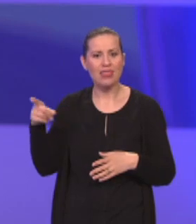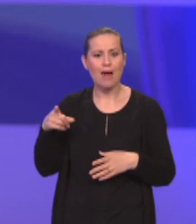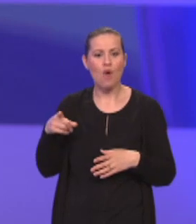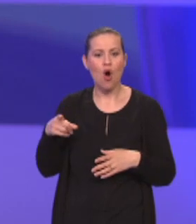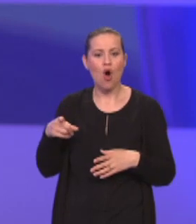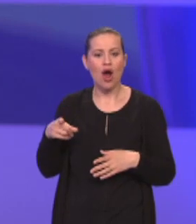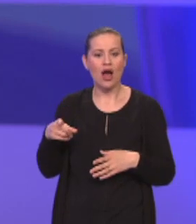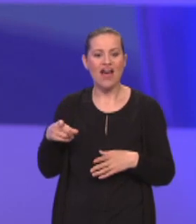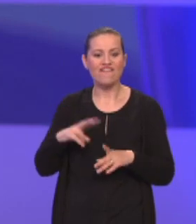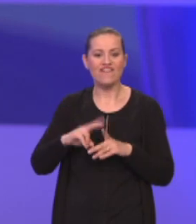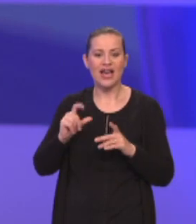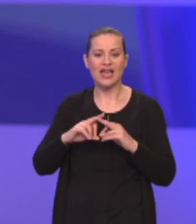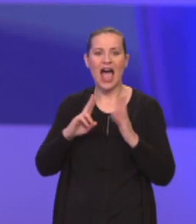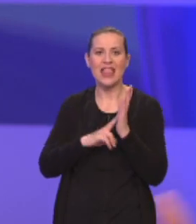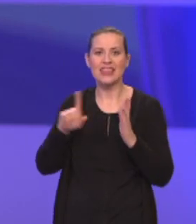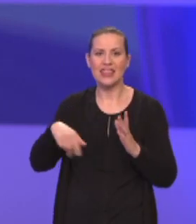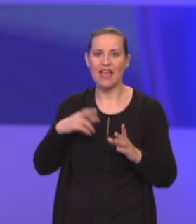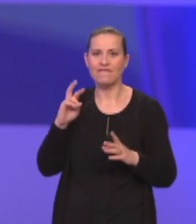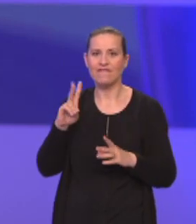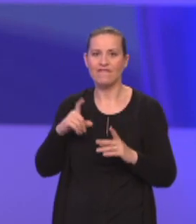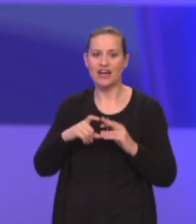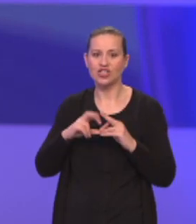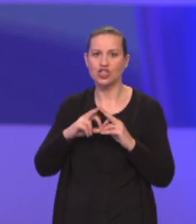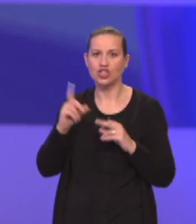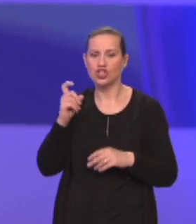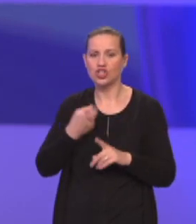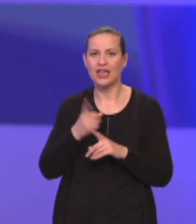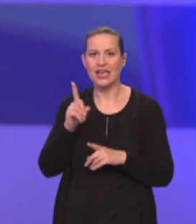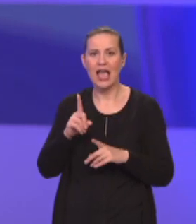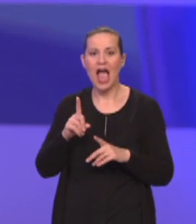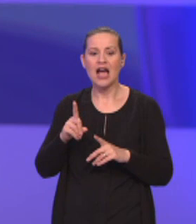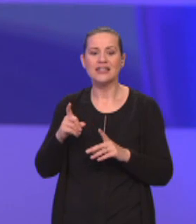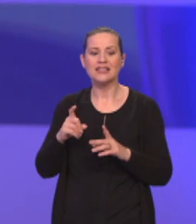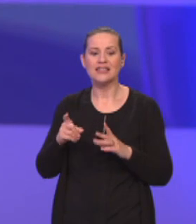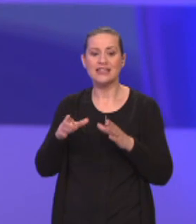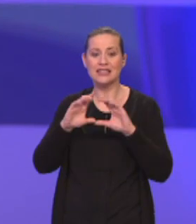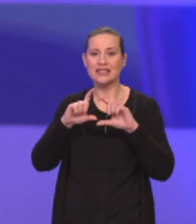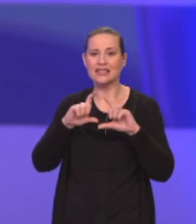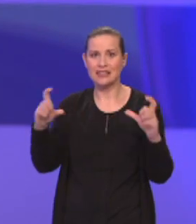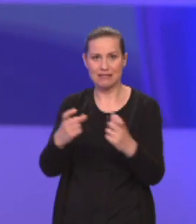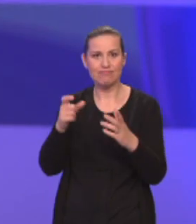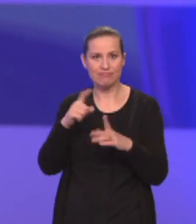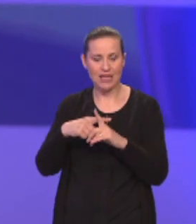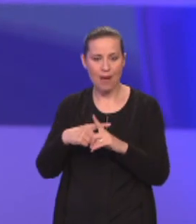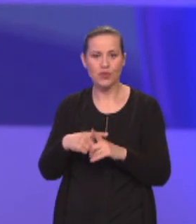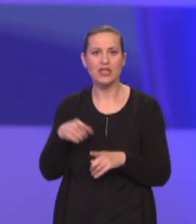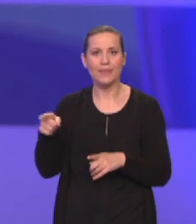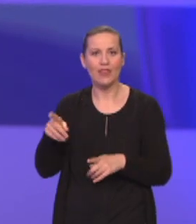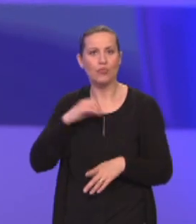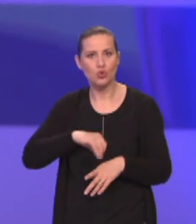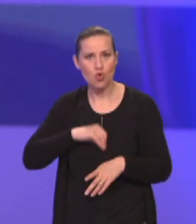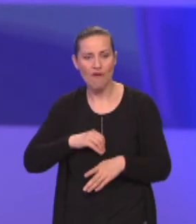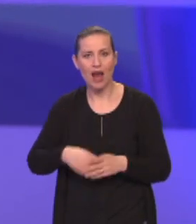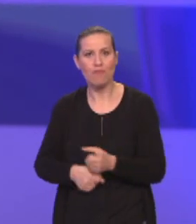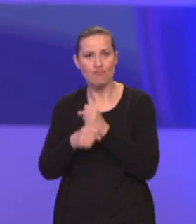zbog blizine i Franjevačkog samostana koji je nama tu od samog početka, gdje je našim korisnicima ta podrška duhovna uistinu